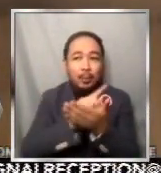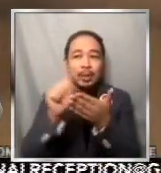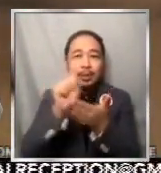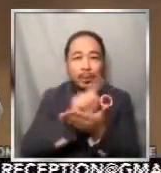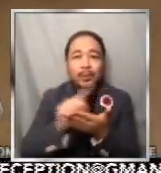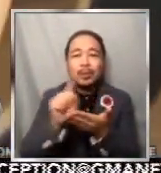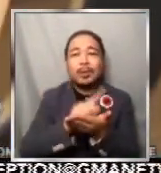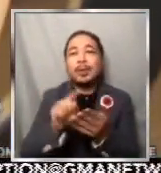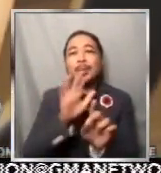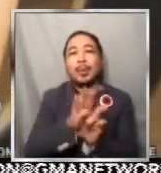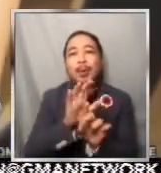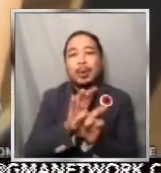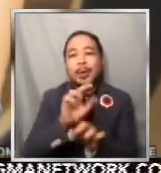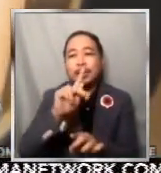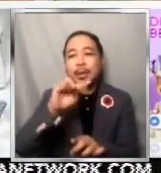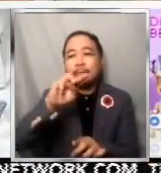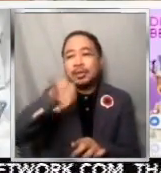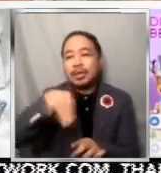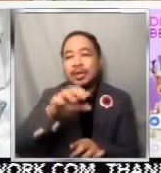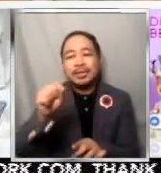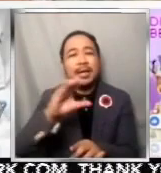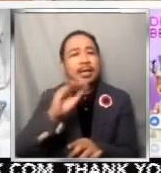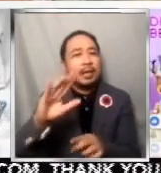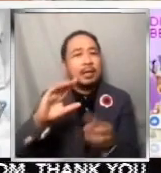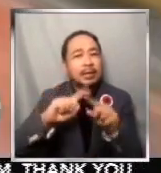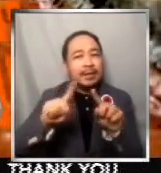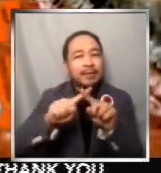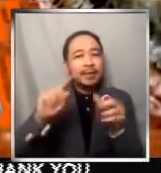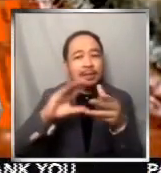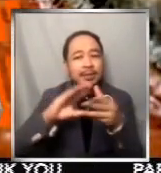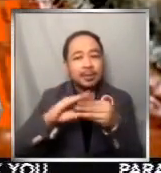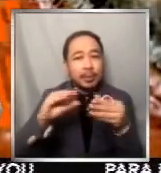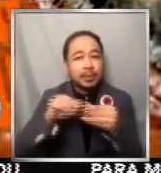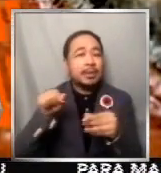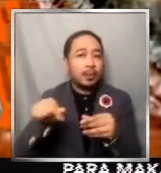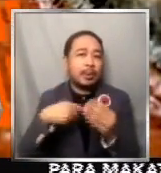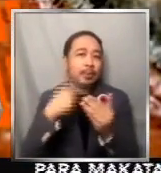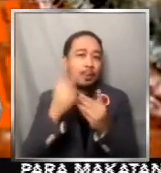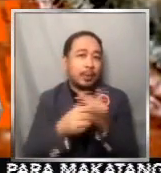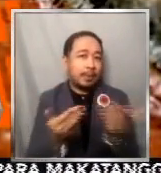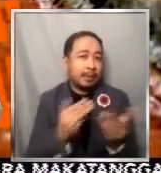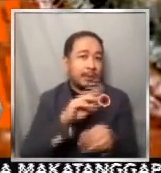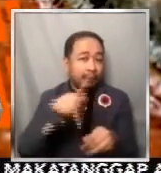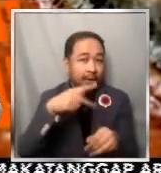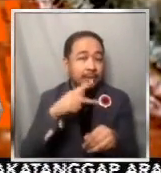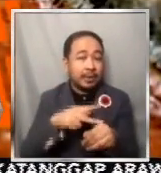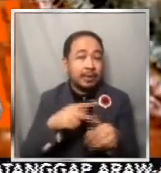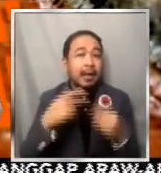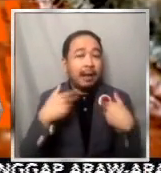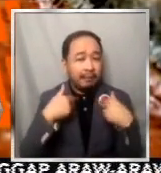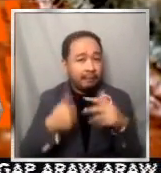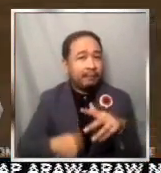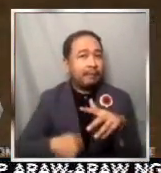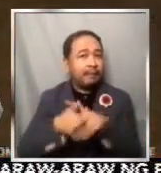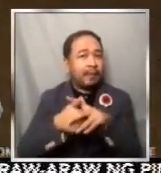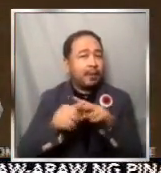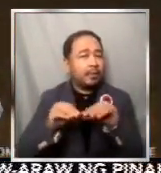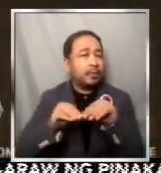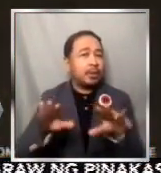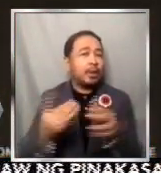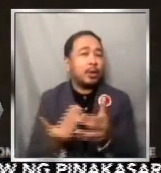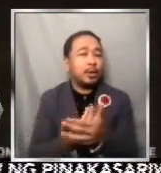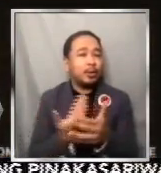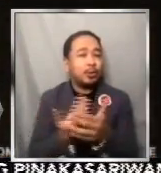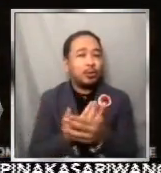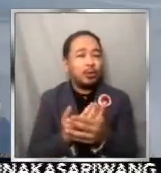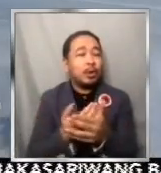at ang mga storyang tampok nito. Isa rin ito sa mga programa sa bansa na nagpalabas agad ng mga bagong episode para